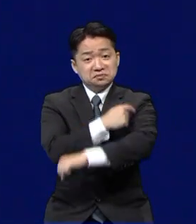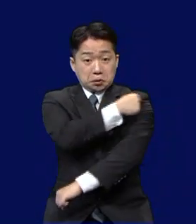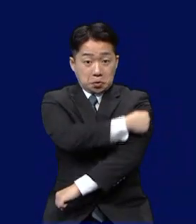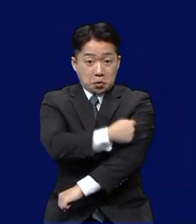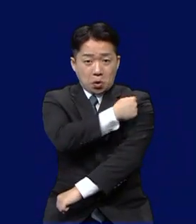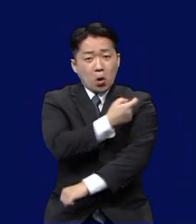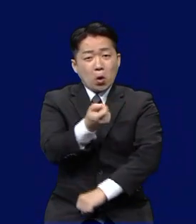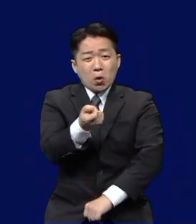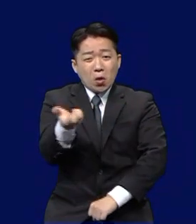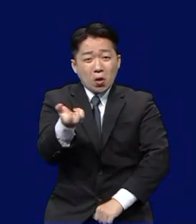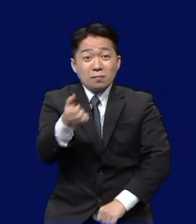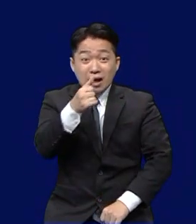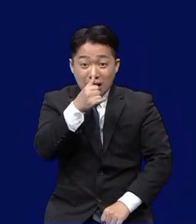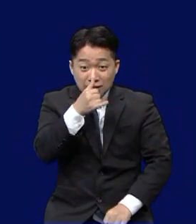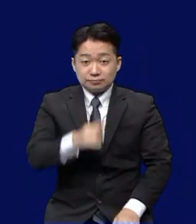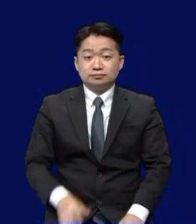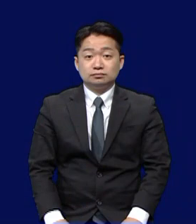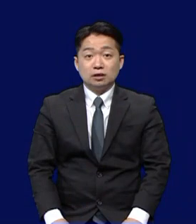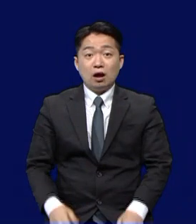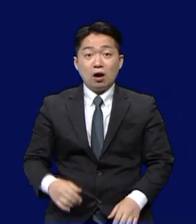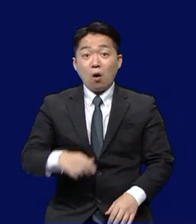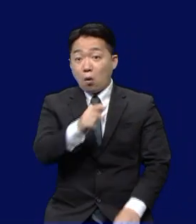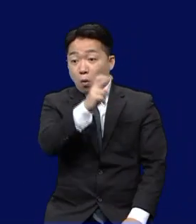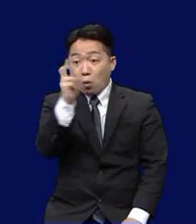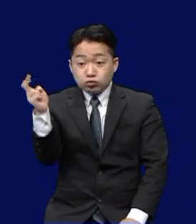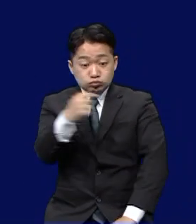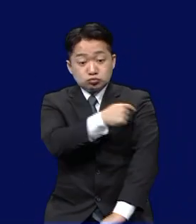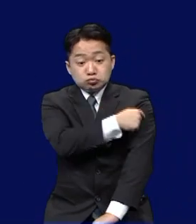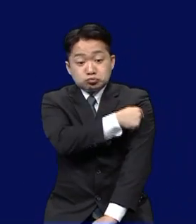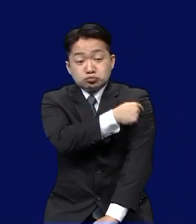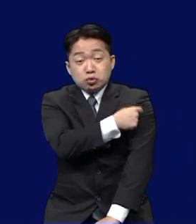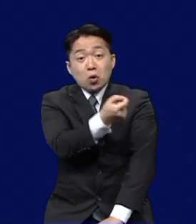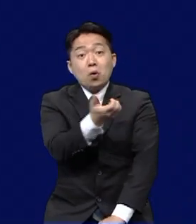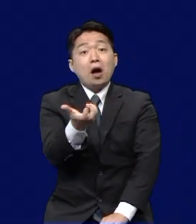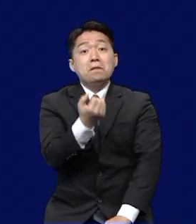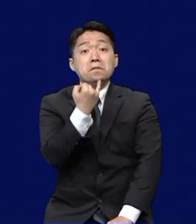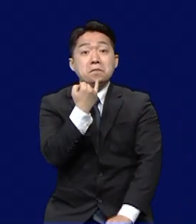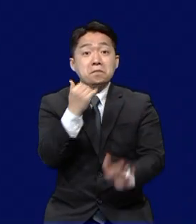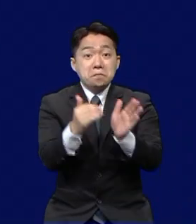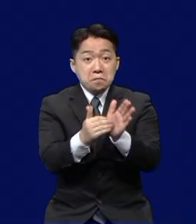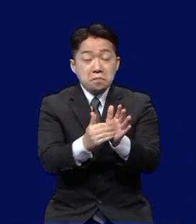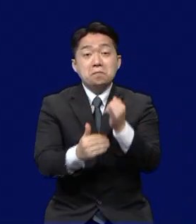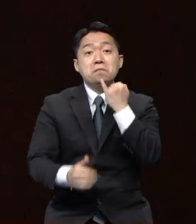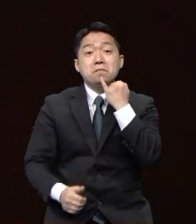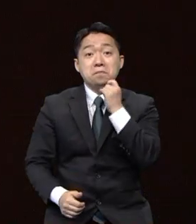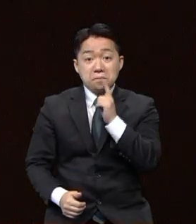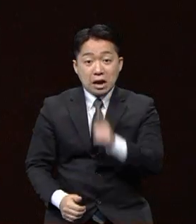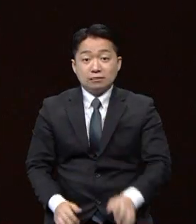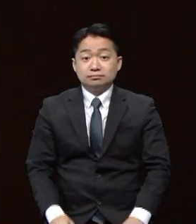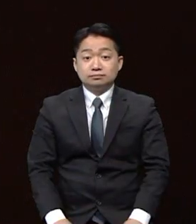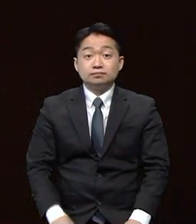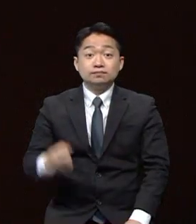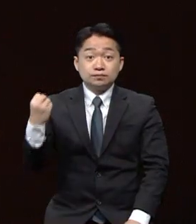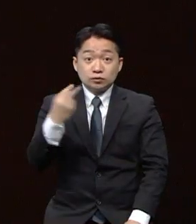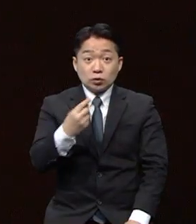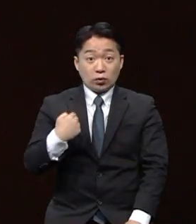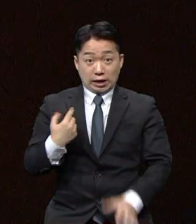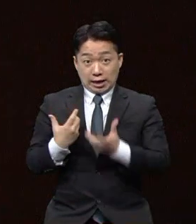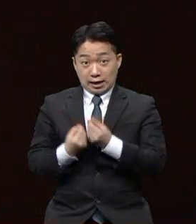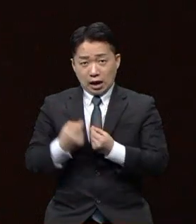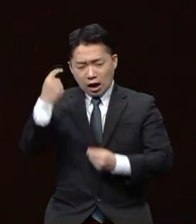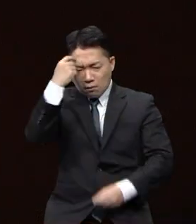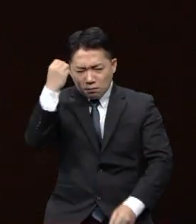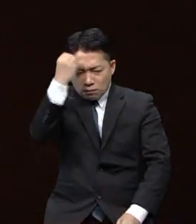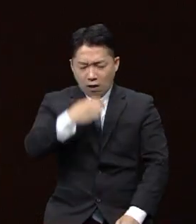곳에 약간의 통증이 있었는데 오후엔 누를 때만 조금 아픈 정도로 나아졌다고 했습니다. 또 자신의 경우